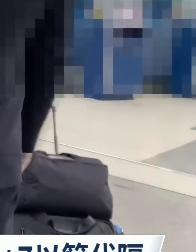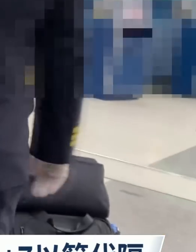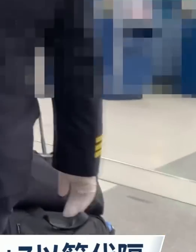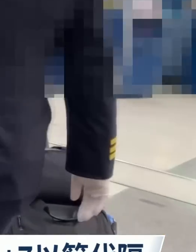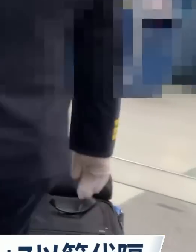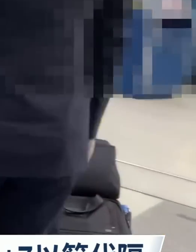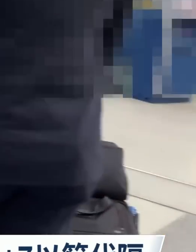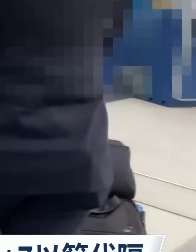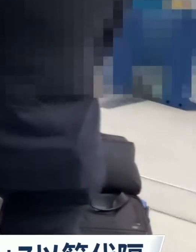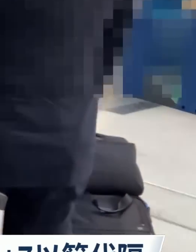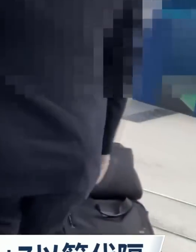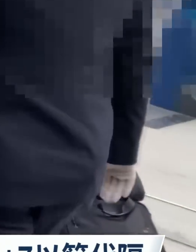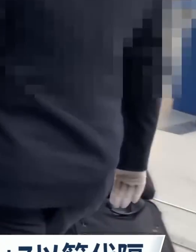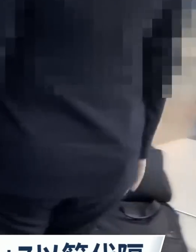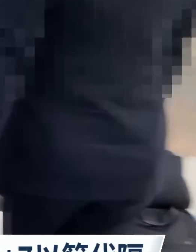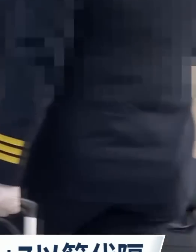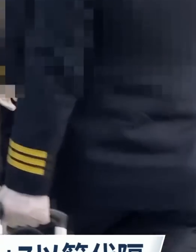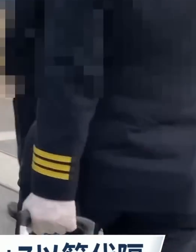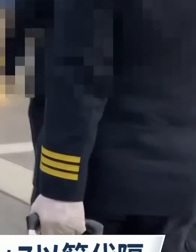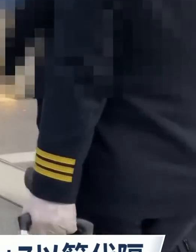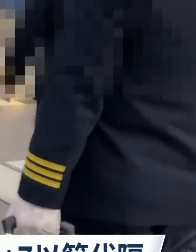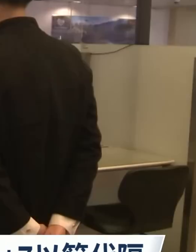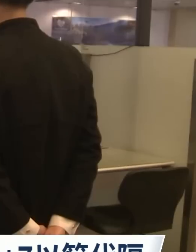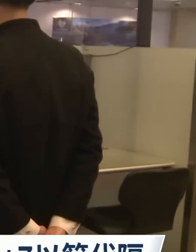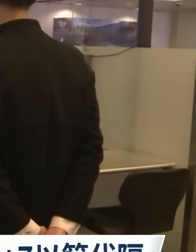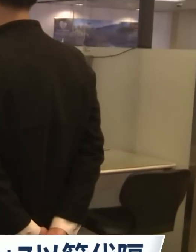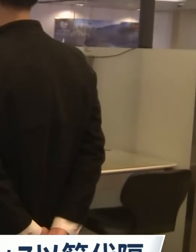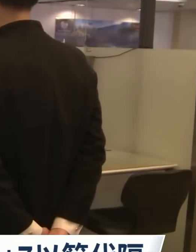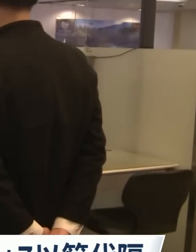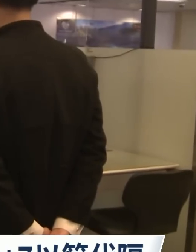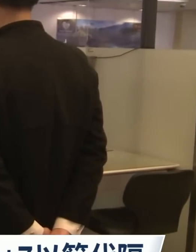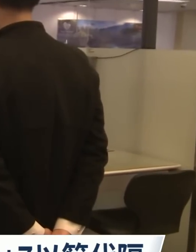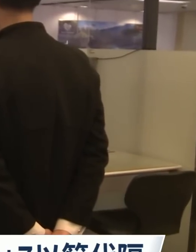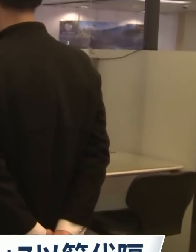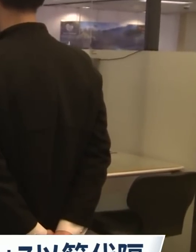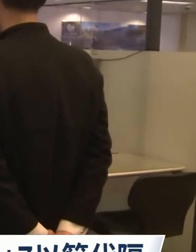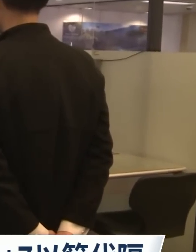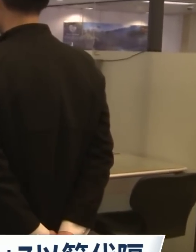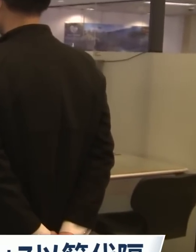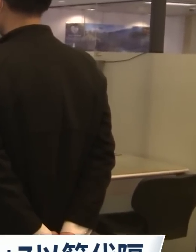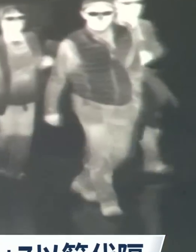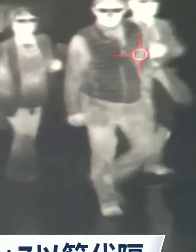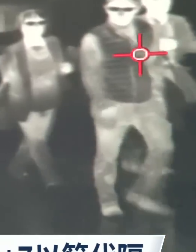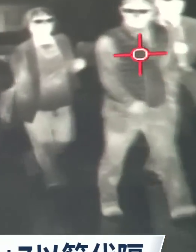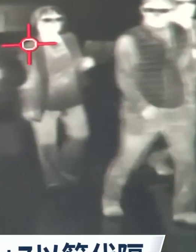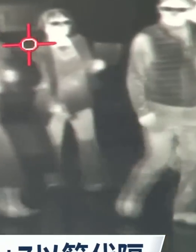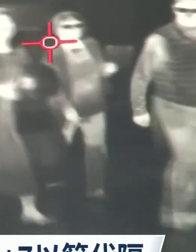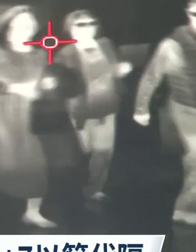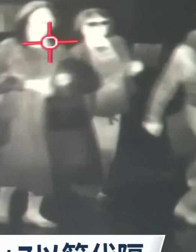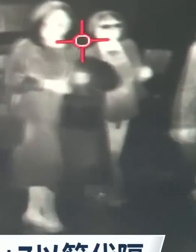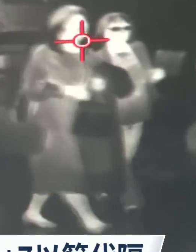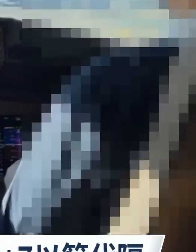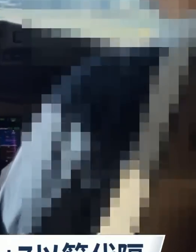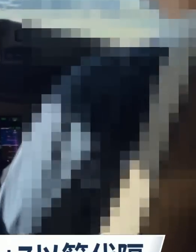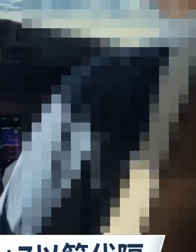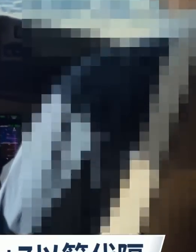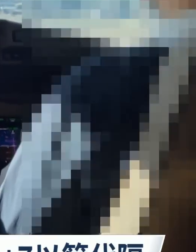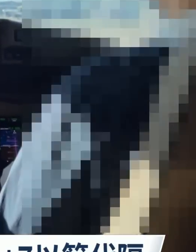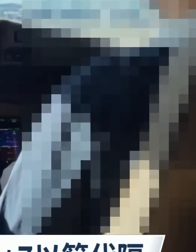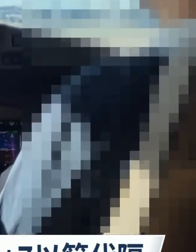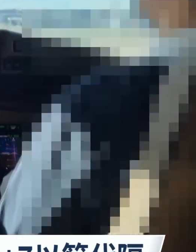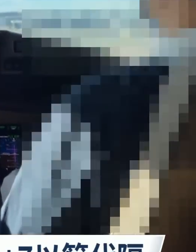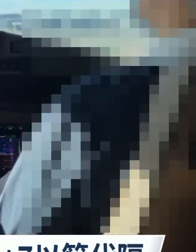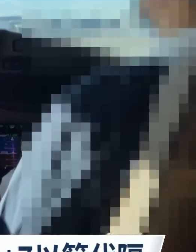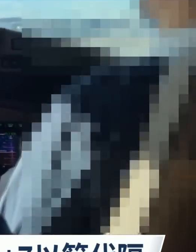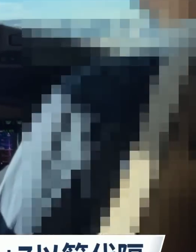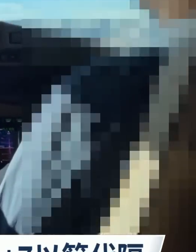施也从15号0时起做调整，只要打满3剂疫苗的长程航班机组员，可以从现行3+4改成